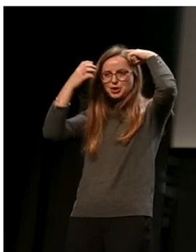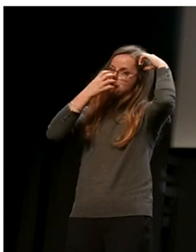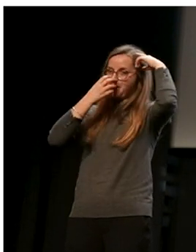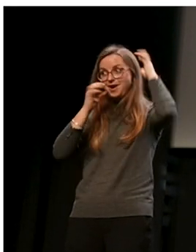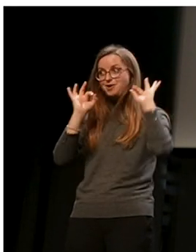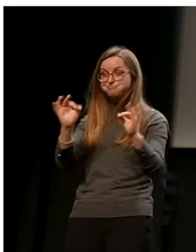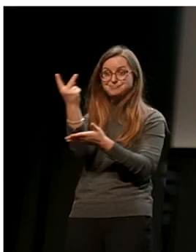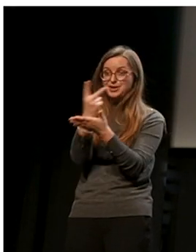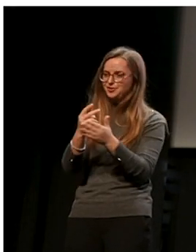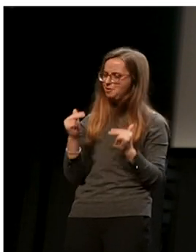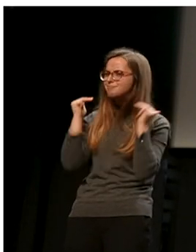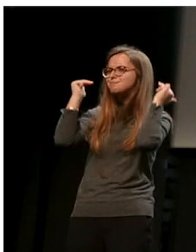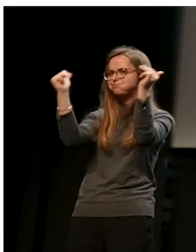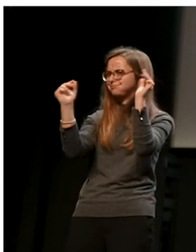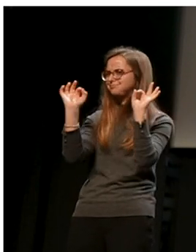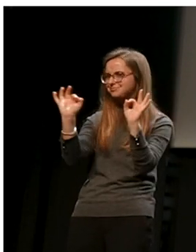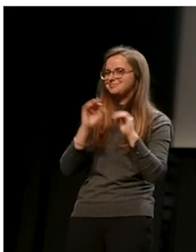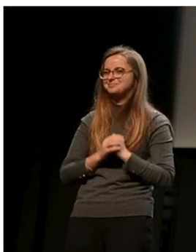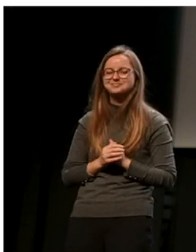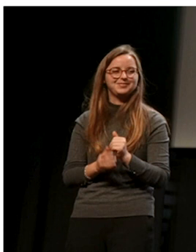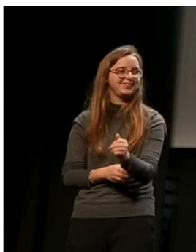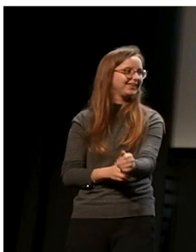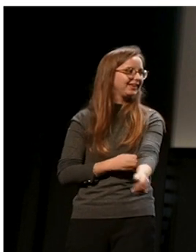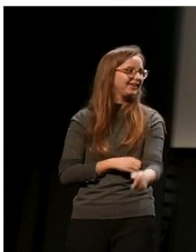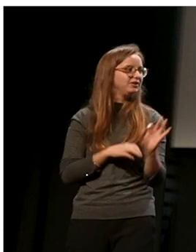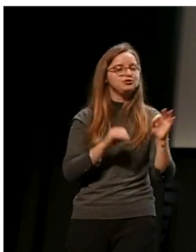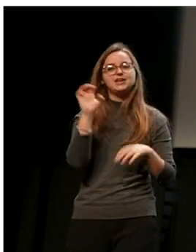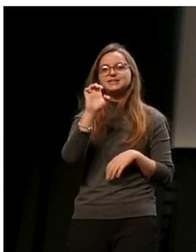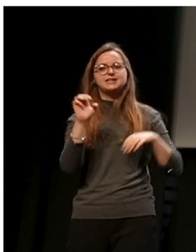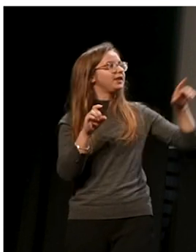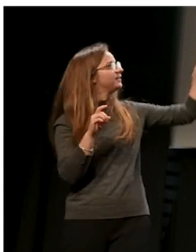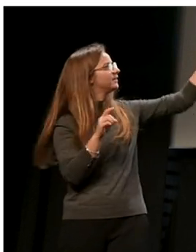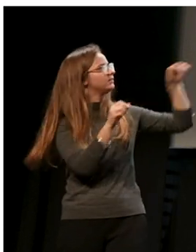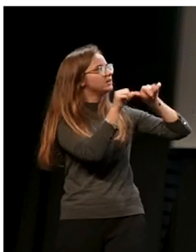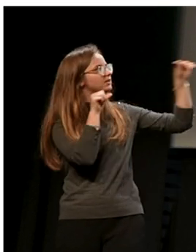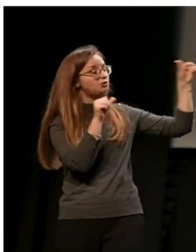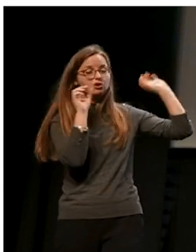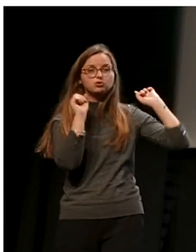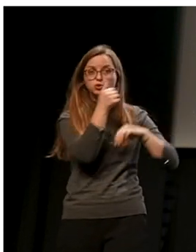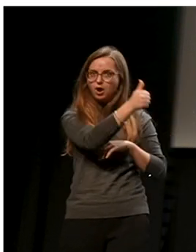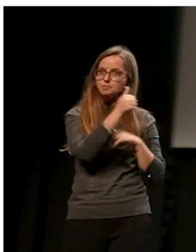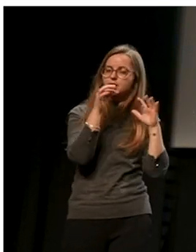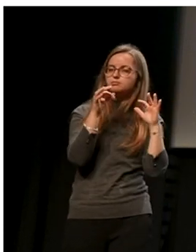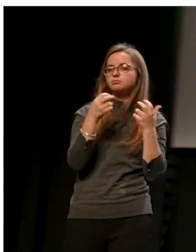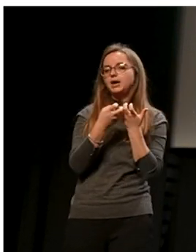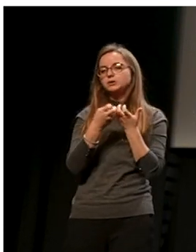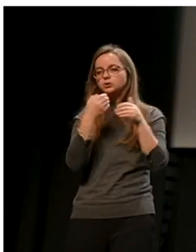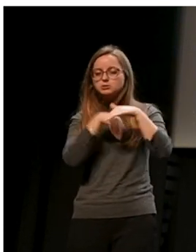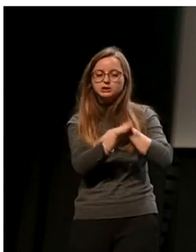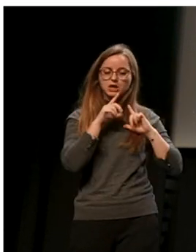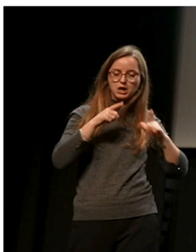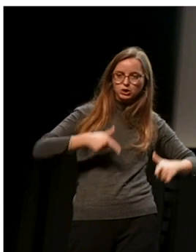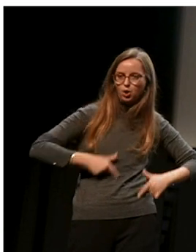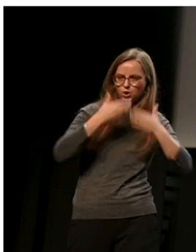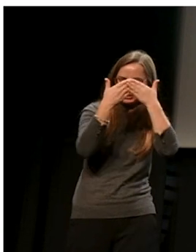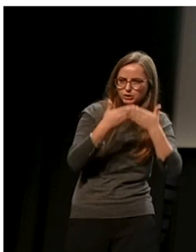Quoi. Étienne, par rapport à ça, justement, par rapport à ce que tu peux, toi, rencontrer au niveau des écoles et la manière